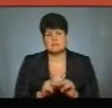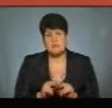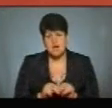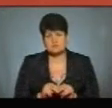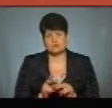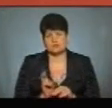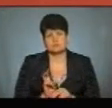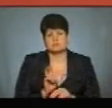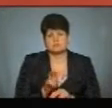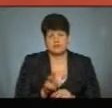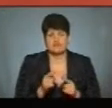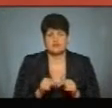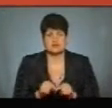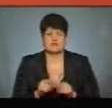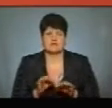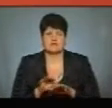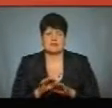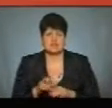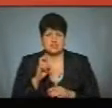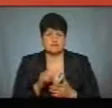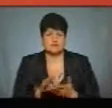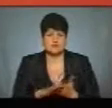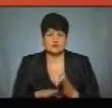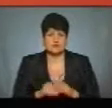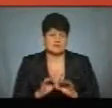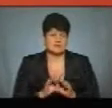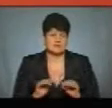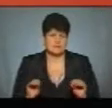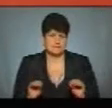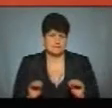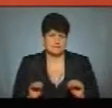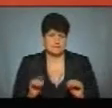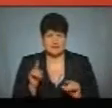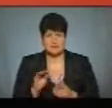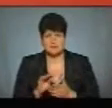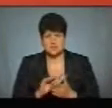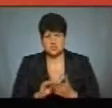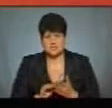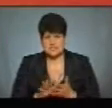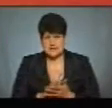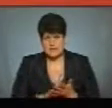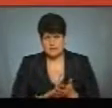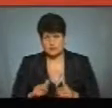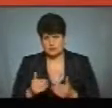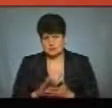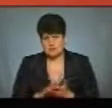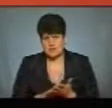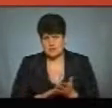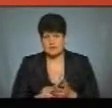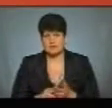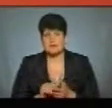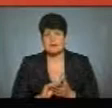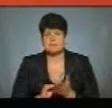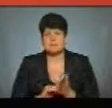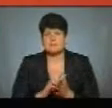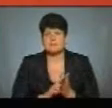із паспортом звертатися до відділу ведення державного реєстру виборців і все. Так, відповідно, там ви пишете заяву, вам пропонують написати заяву, в якій